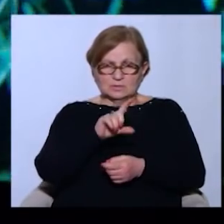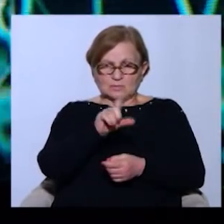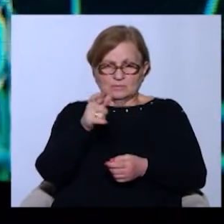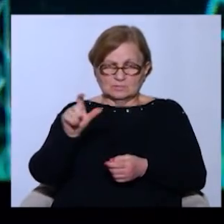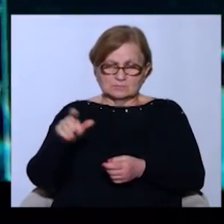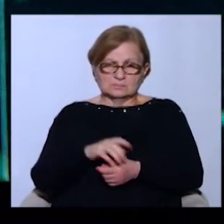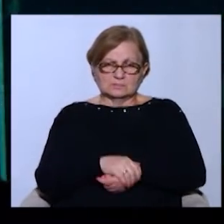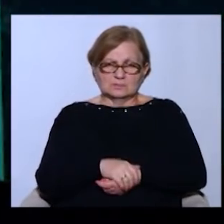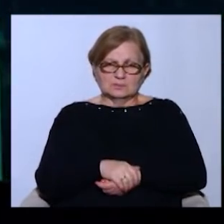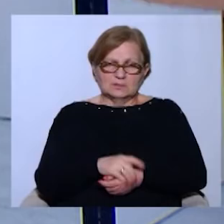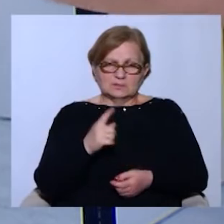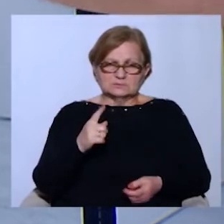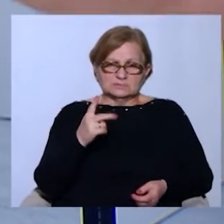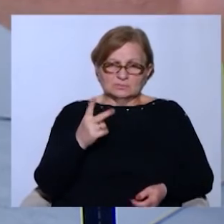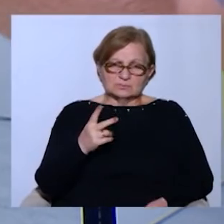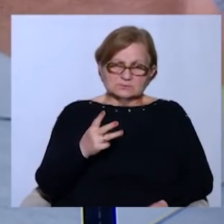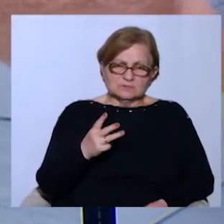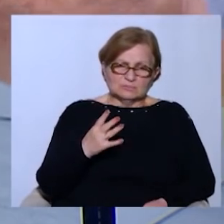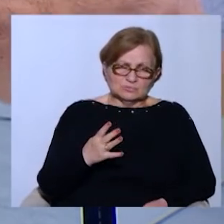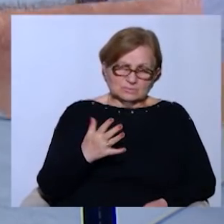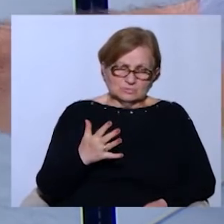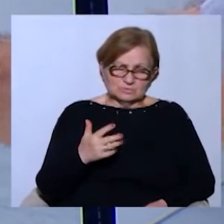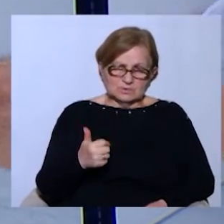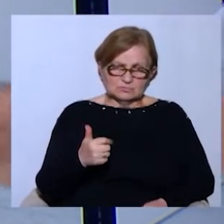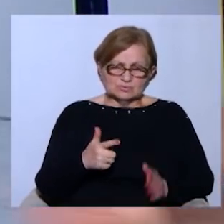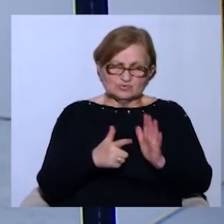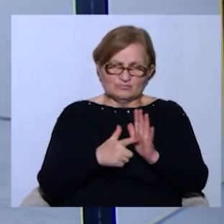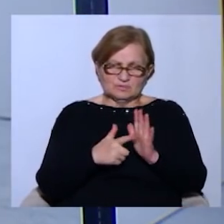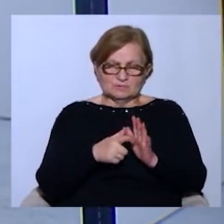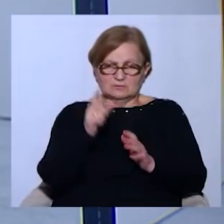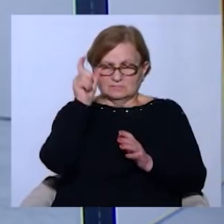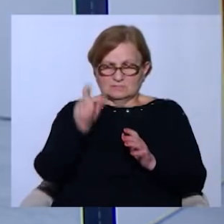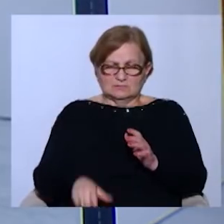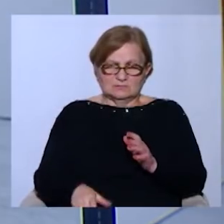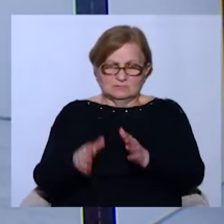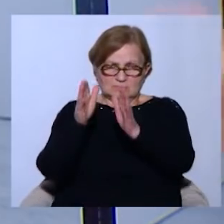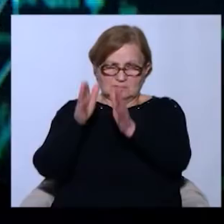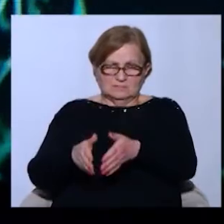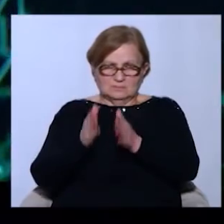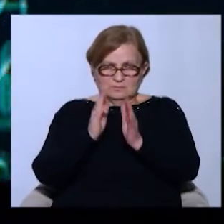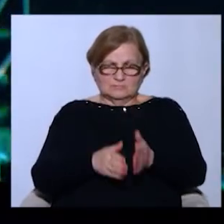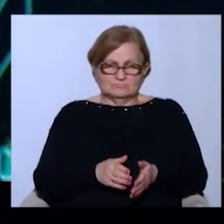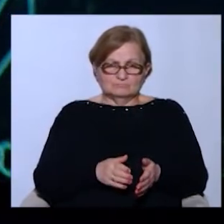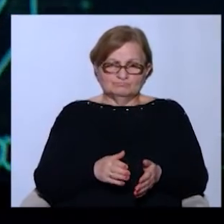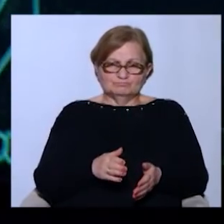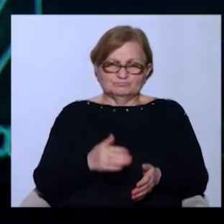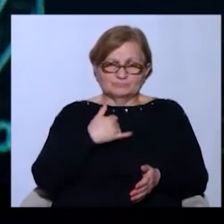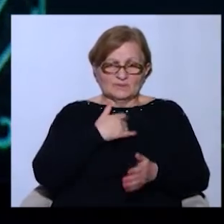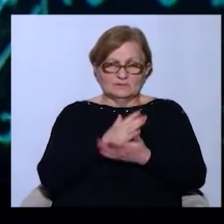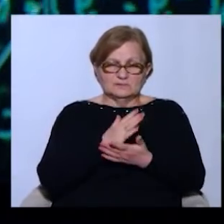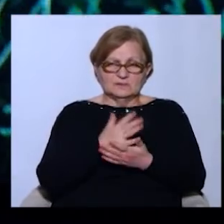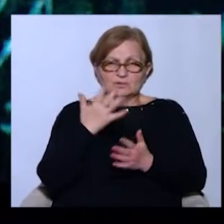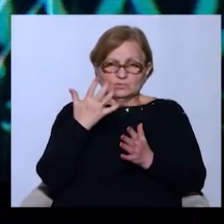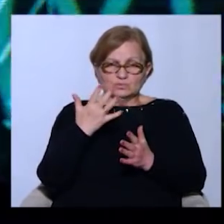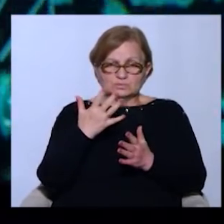ასე დალაგებული და 1 2 3 4 5 6 7 ცალი ასე დალაგებული. ესე იგი ჩვენ გვაქვს